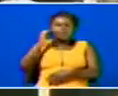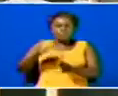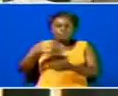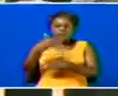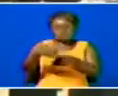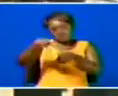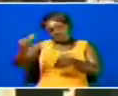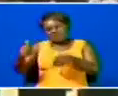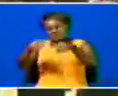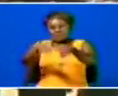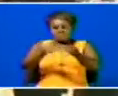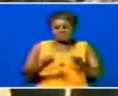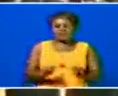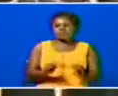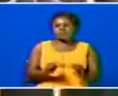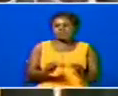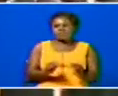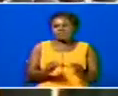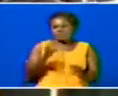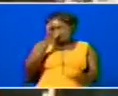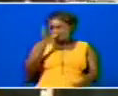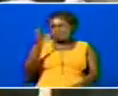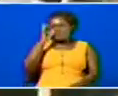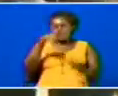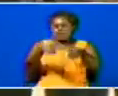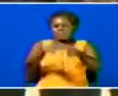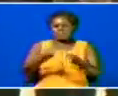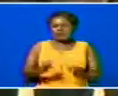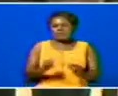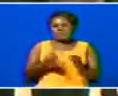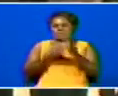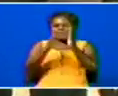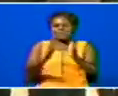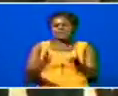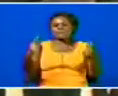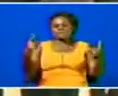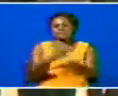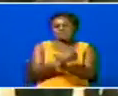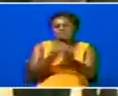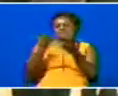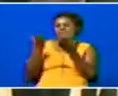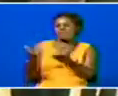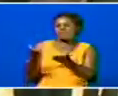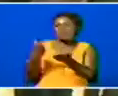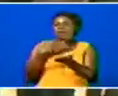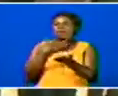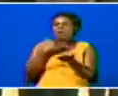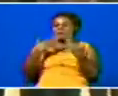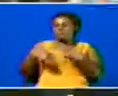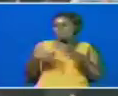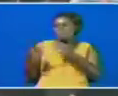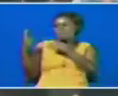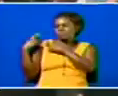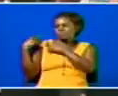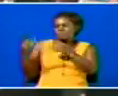kuhudhuria mazishi katika eneo la Mukurweini, kaunti ya Nyeri. Mazishi hayo yalihudhuriwa na viongozi mbalimbali ambao waliwataka wadau katika sekta